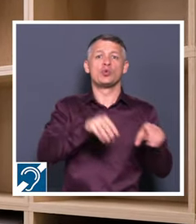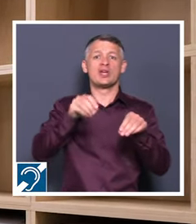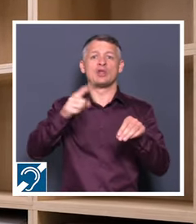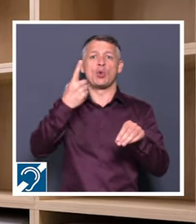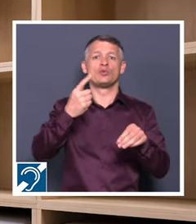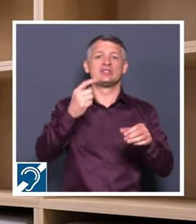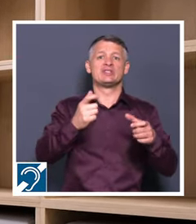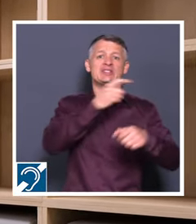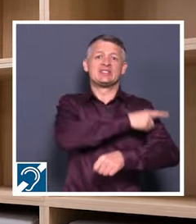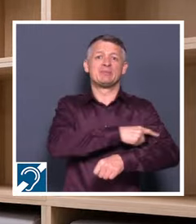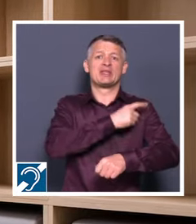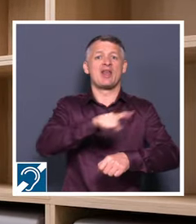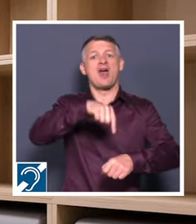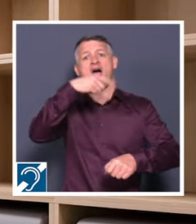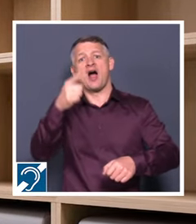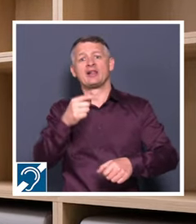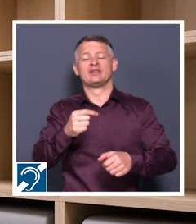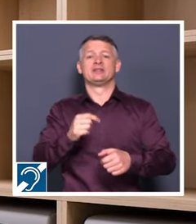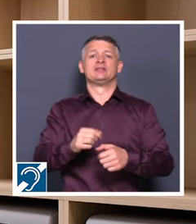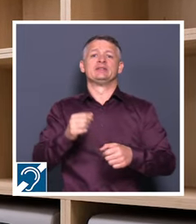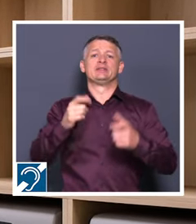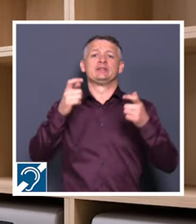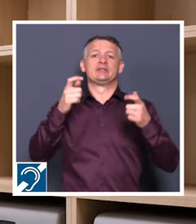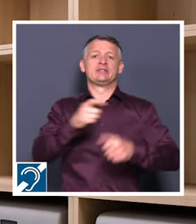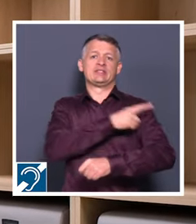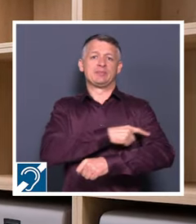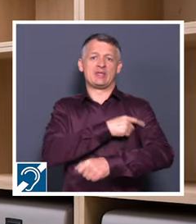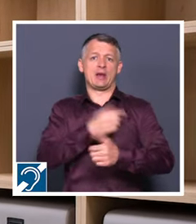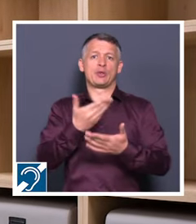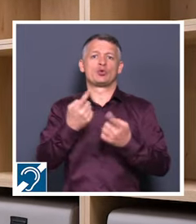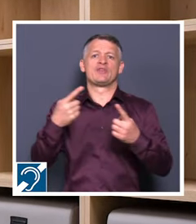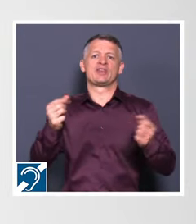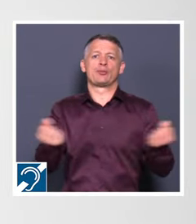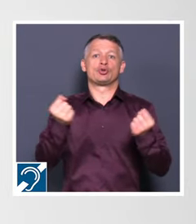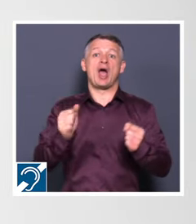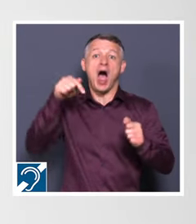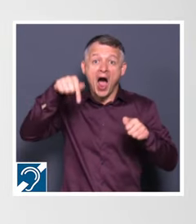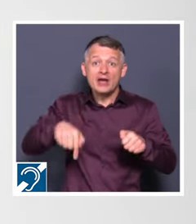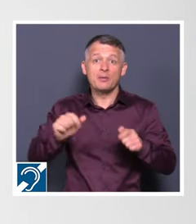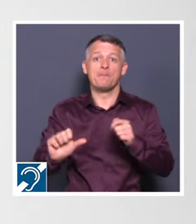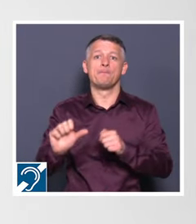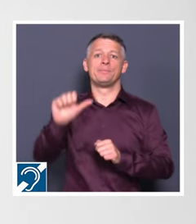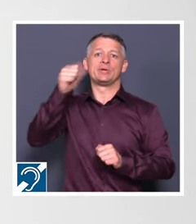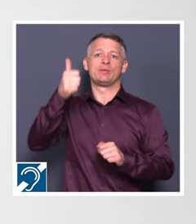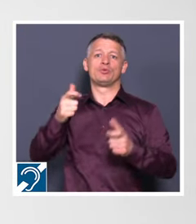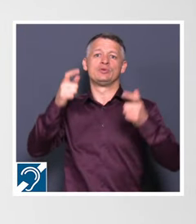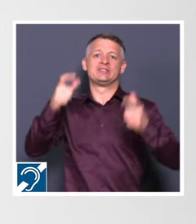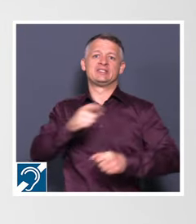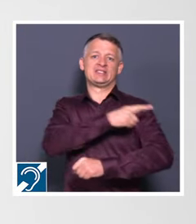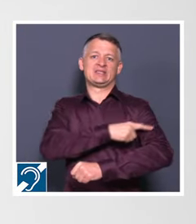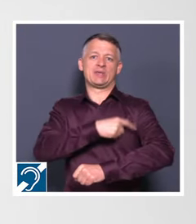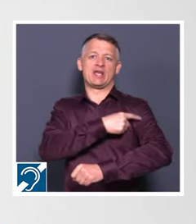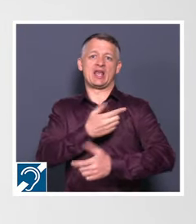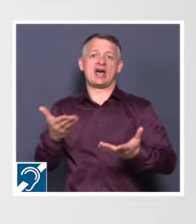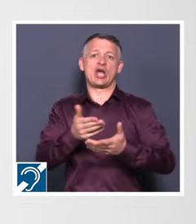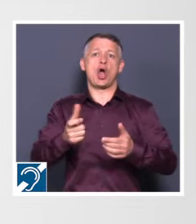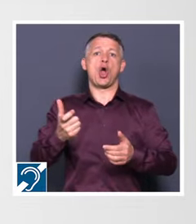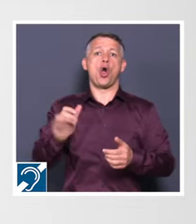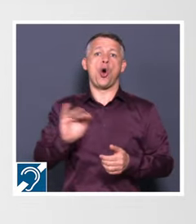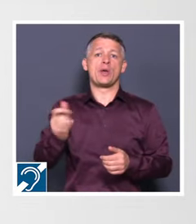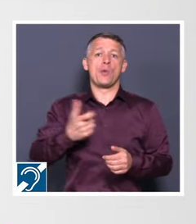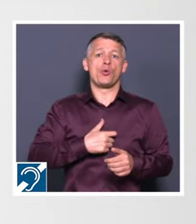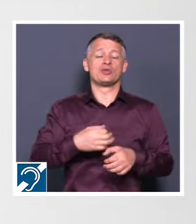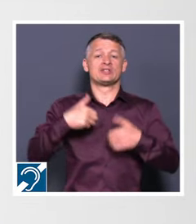diferite proceduri. Este primul spital în care copiii vor putea fi tratați